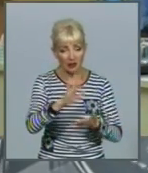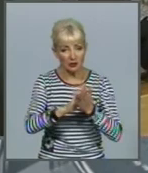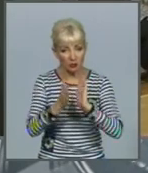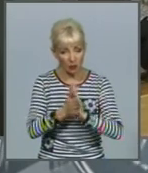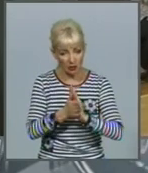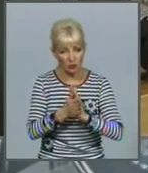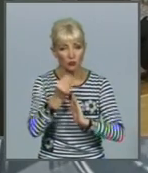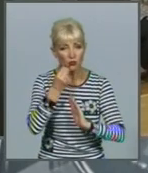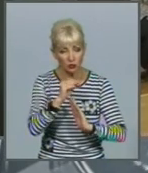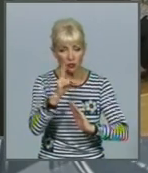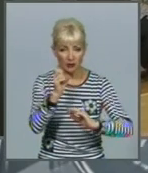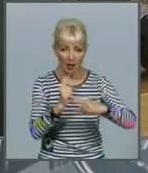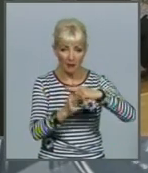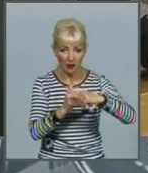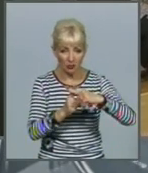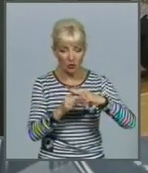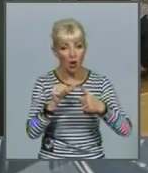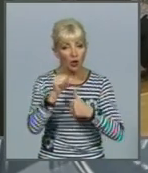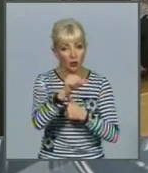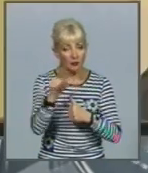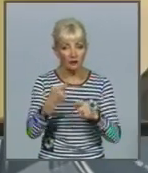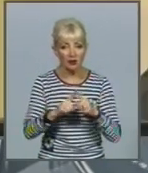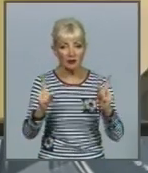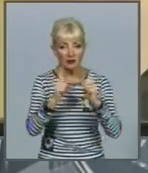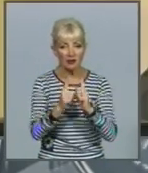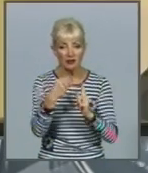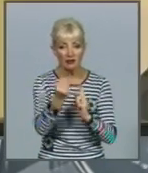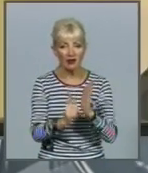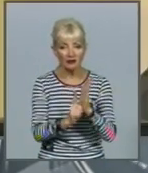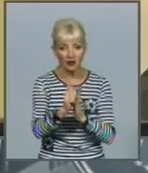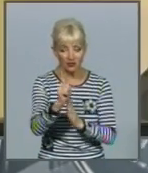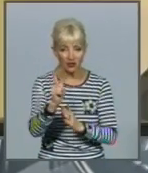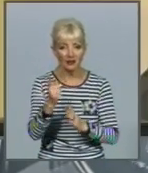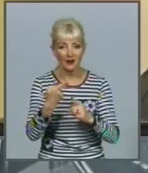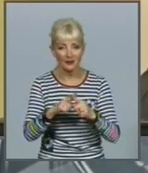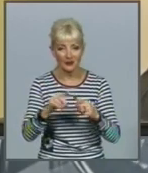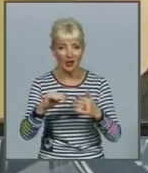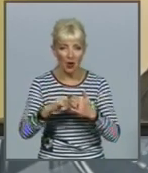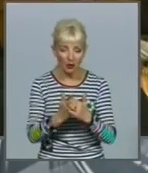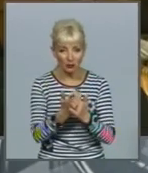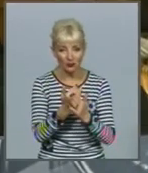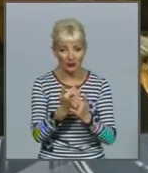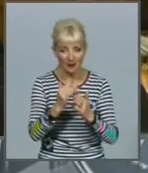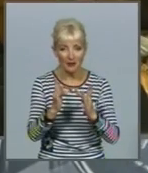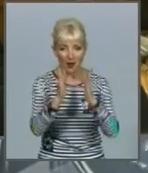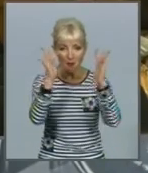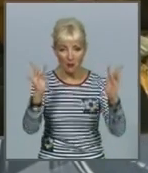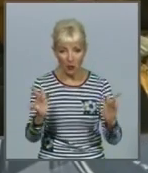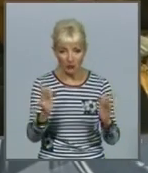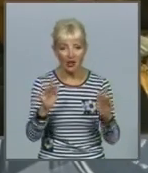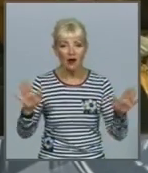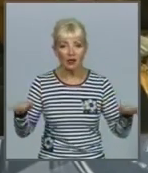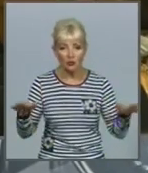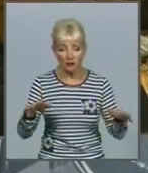перехресть. Окрім того, ця зустріч дала старт і оновленню Каряків саду і підвісного мосту, що в районі Журавлівки. Після